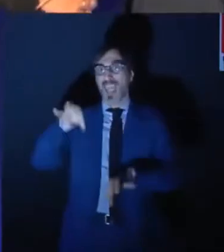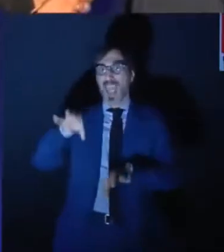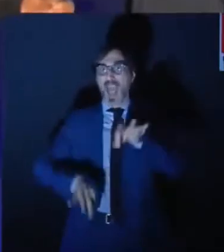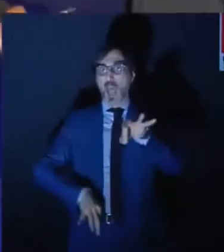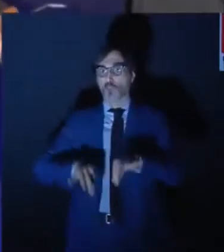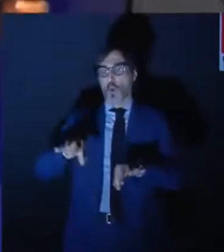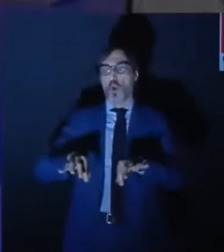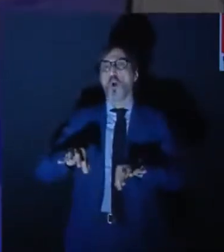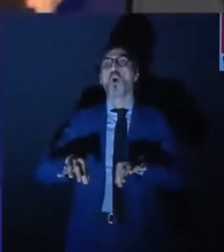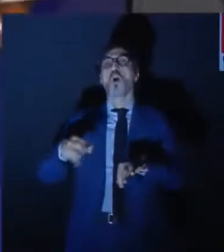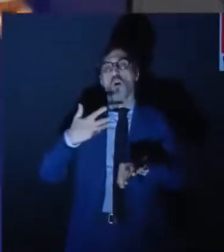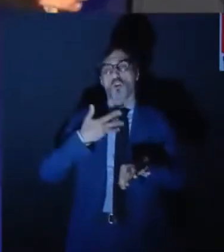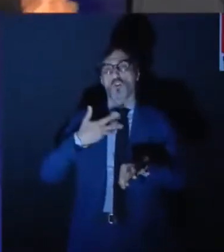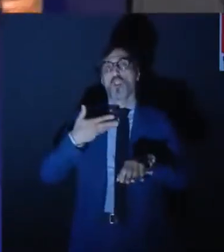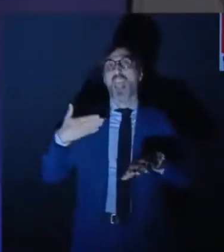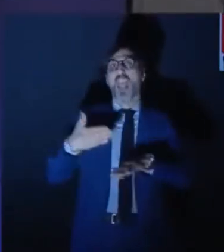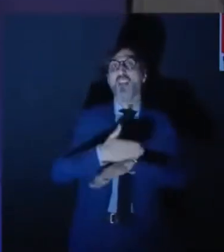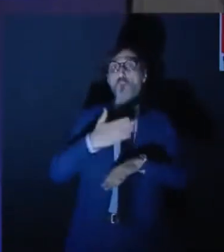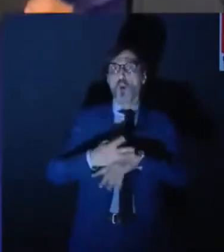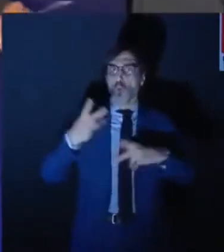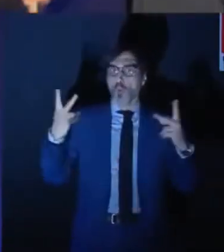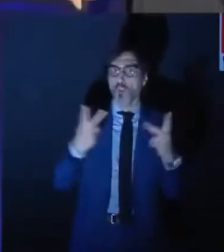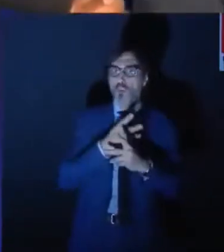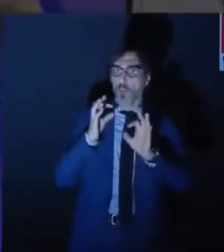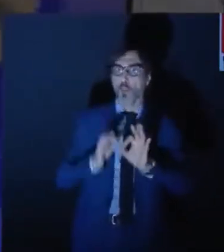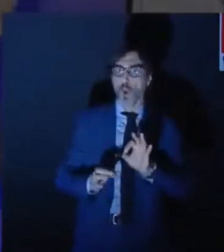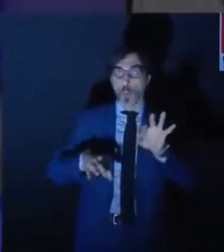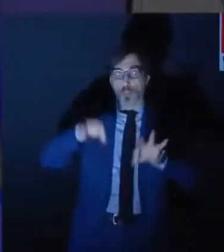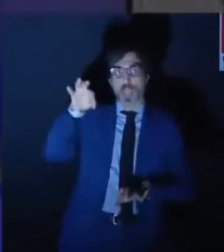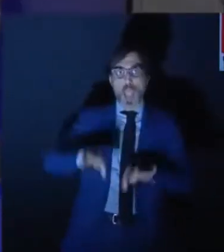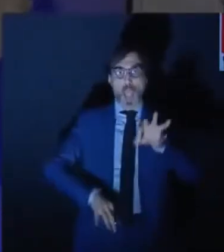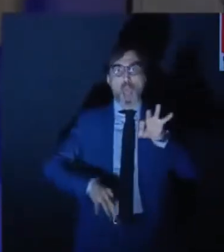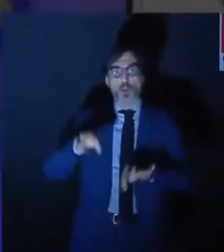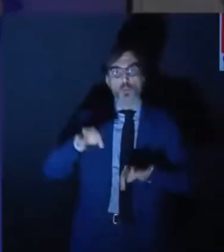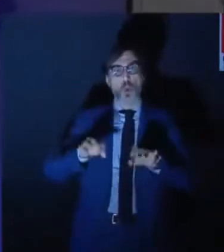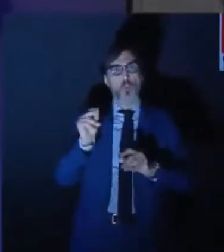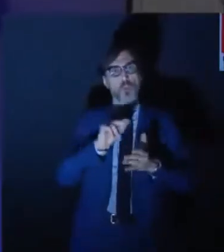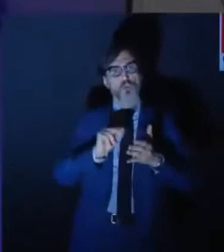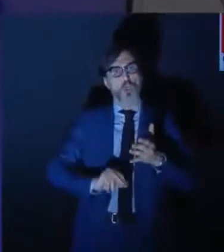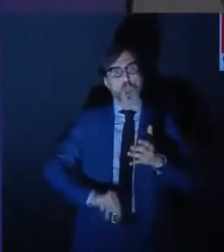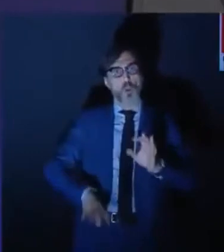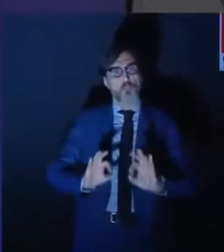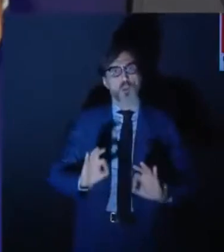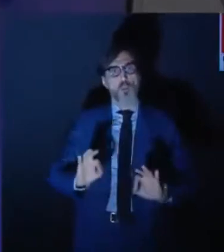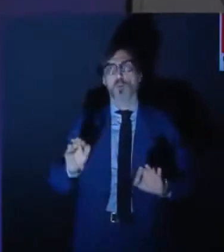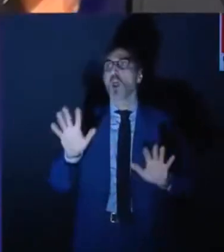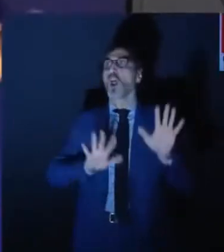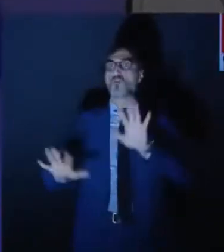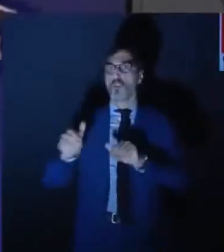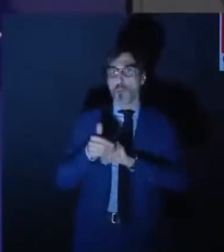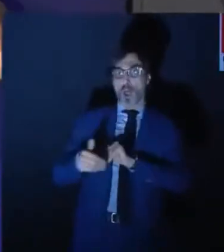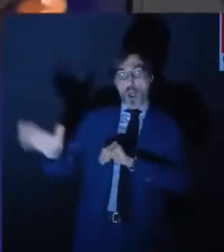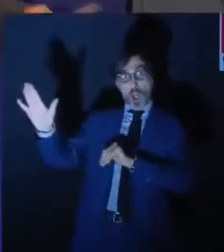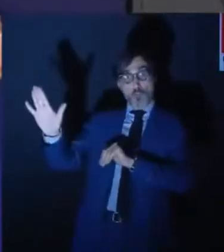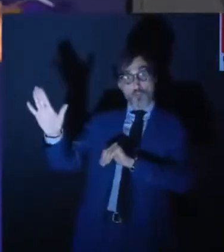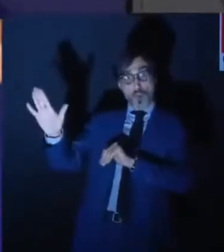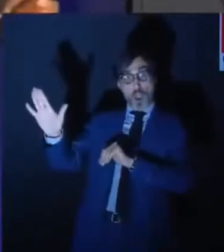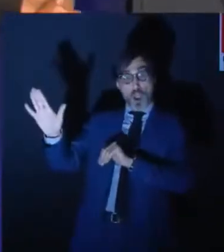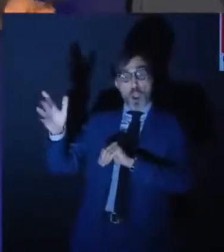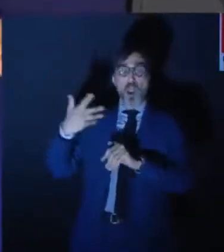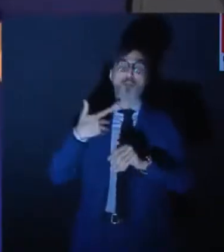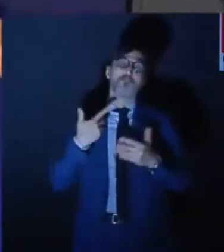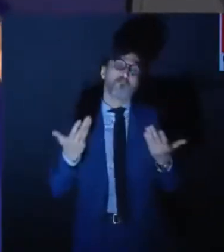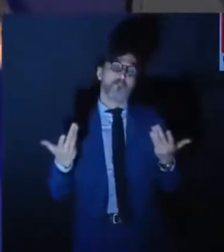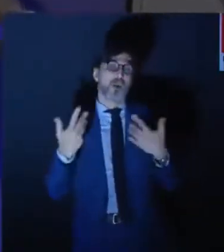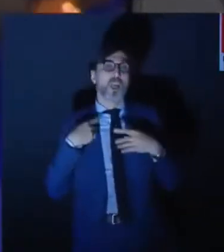scena degli infortuni veri con delle scenografie poi dicevo prima a parole al cinema allora stiamo facendo stiamo